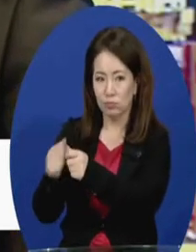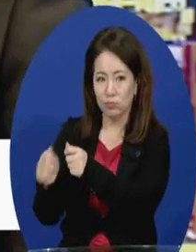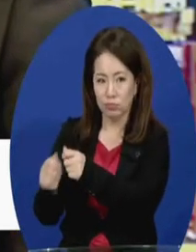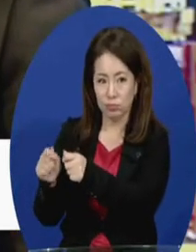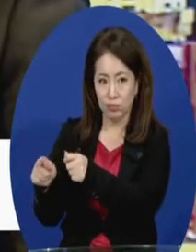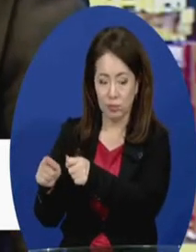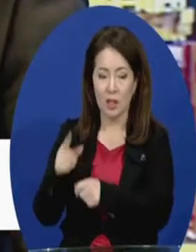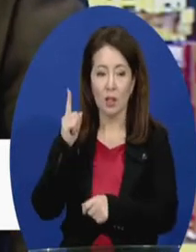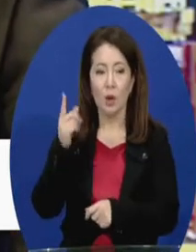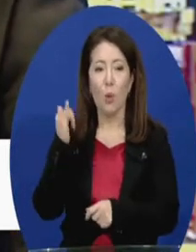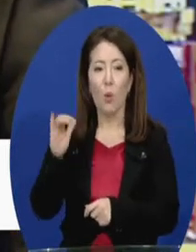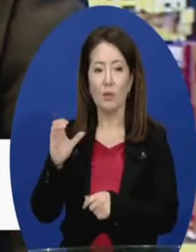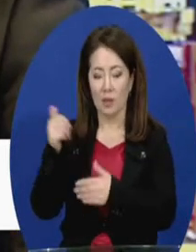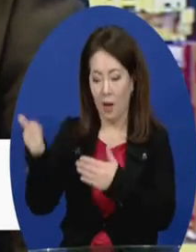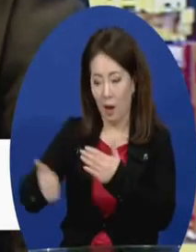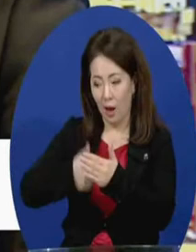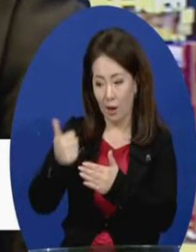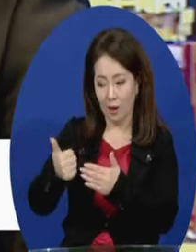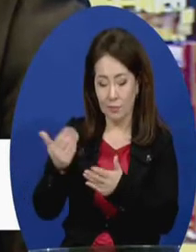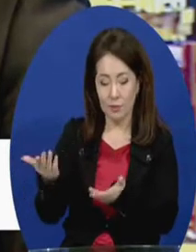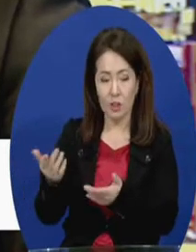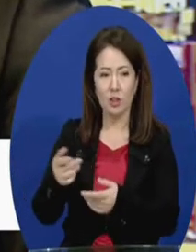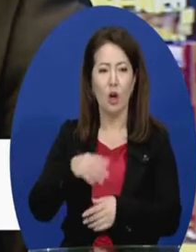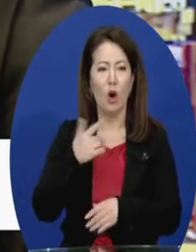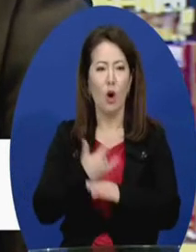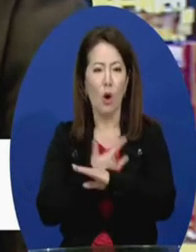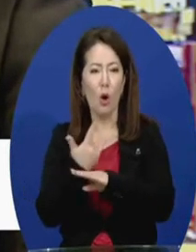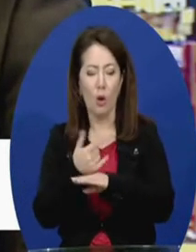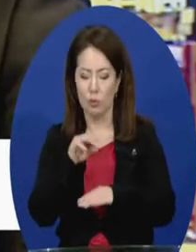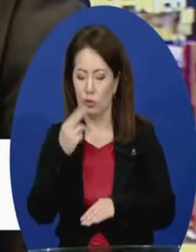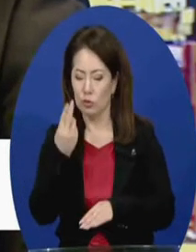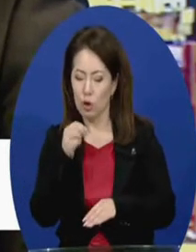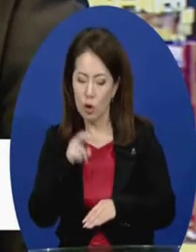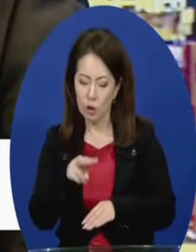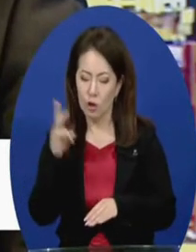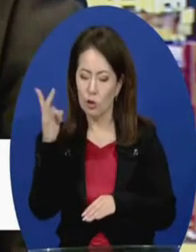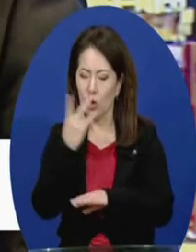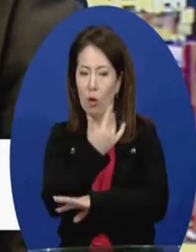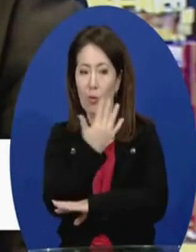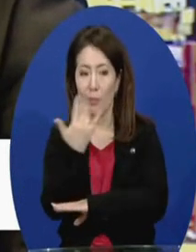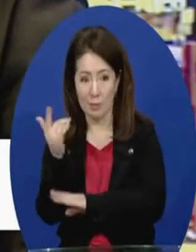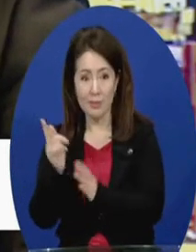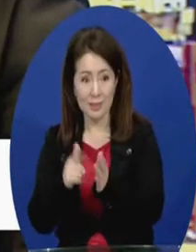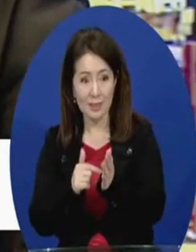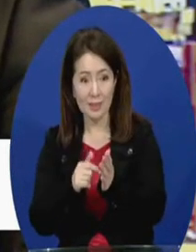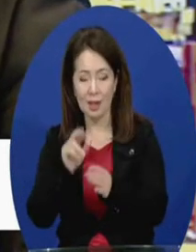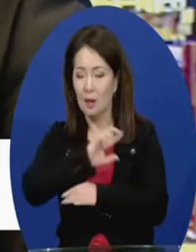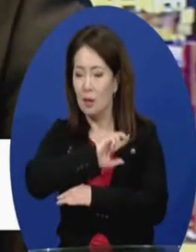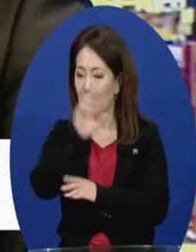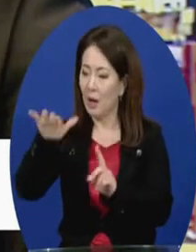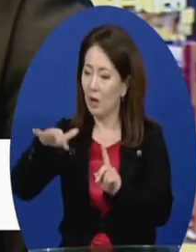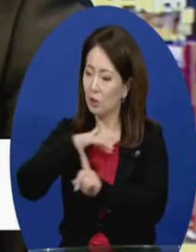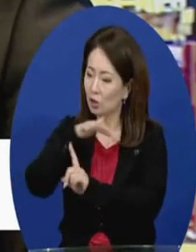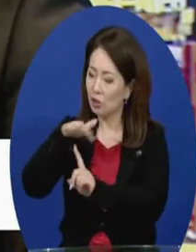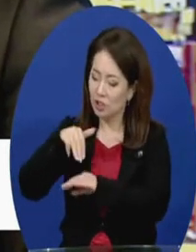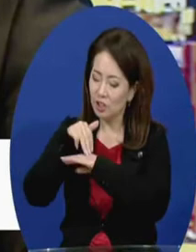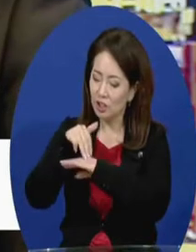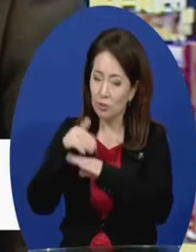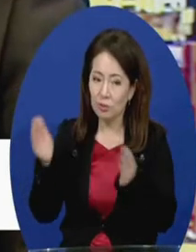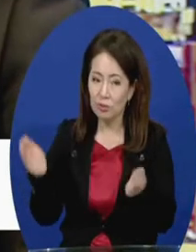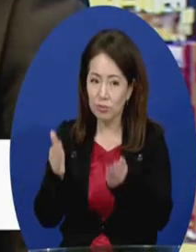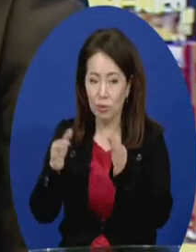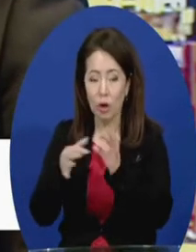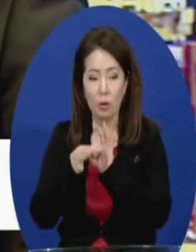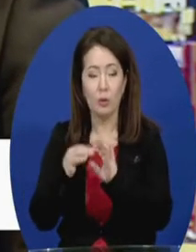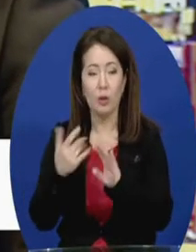хангамжийн асуудал. Одоо энэ говийн сүлжилт, ногоон байгууламж гээд маш их хэрэгцээтэй энэ байгаль орчны тэнцвэртэй байдлыг хангах хүрээнд бол